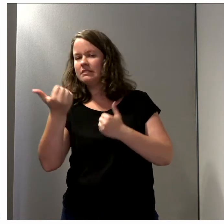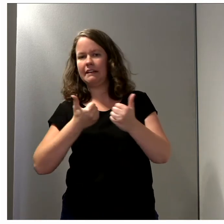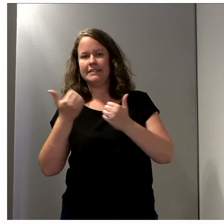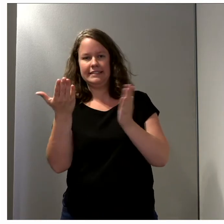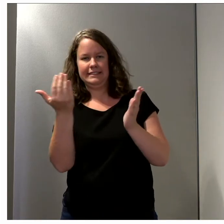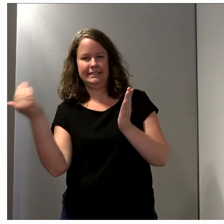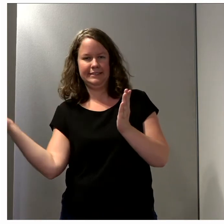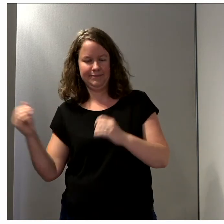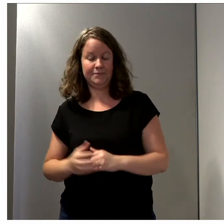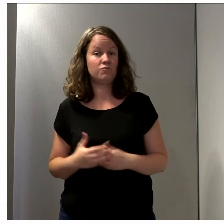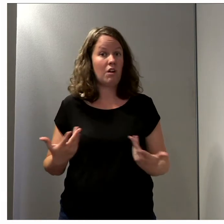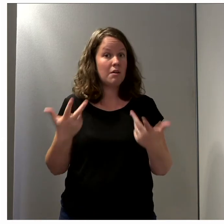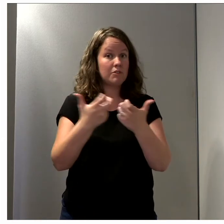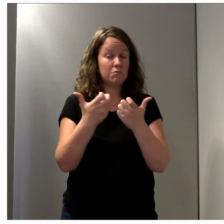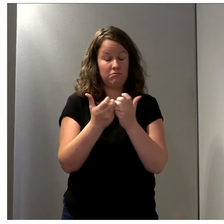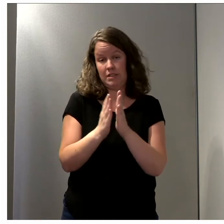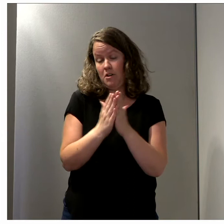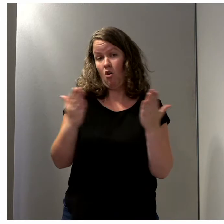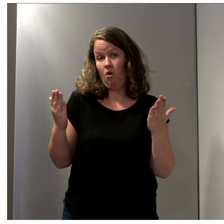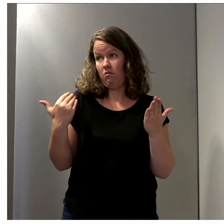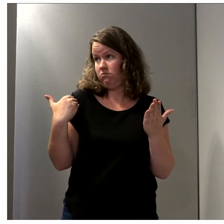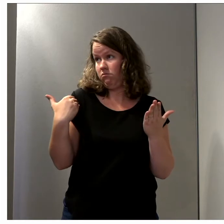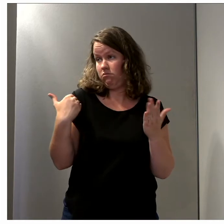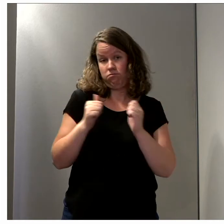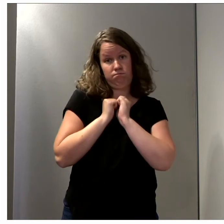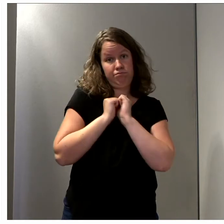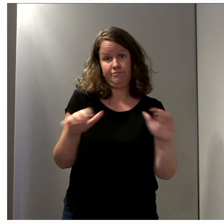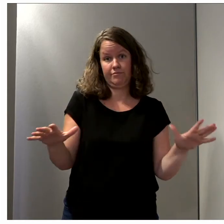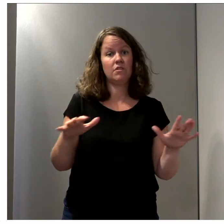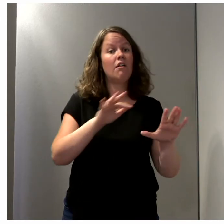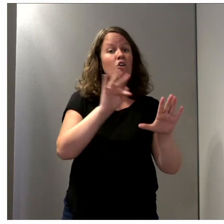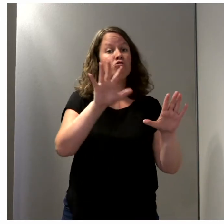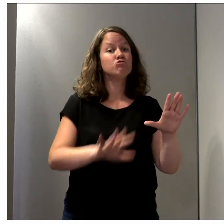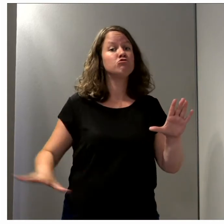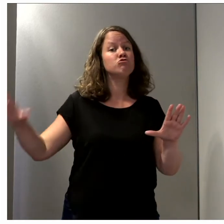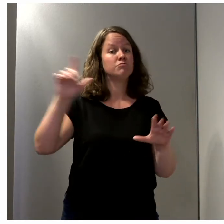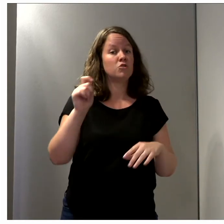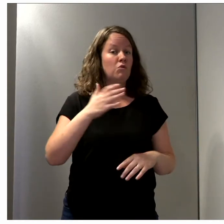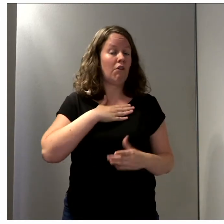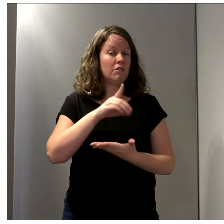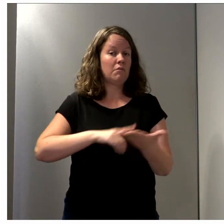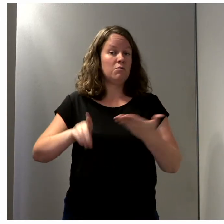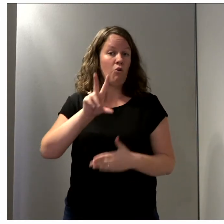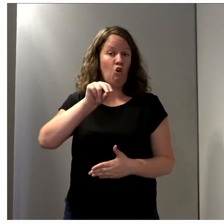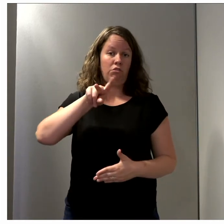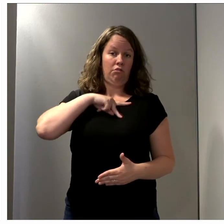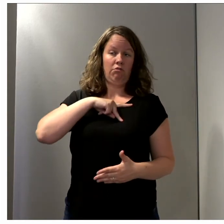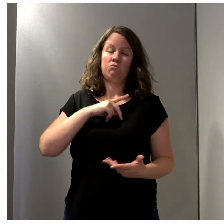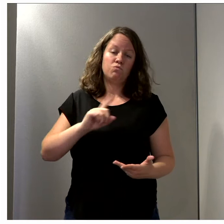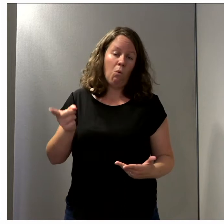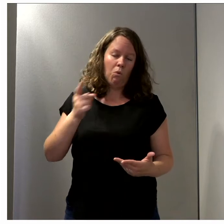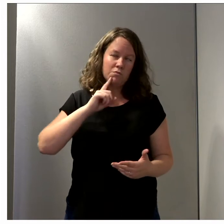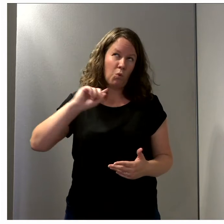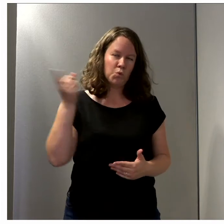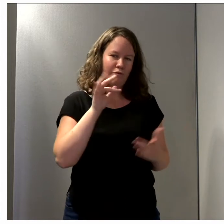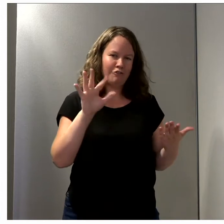ce dépliant, il vient de sortir, on va le mettre en route. Bien sûr, il peut être disposé sur toute la France parce qu'il ne contient rien de spécifique au département du Gard, il est spécifique de